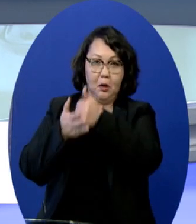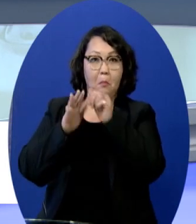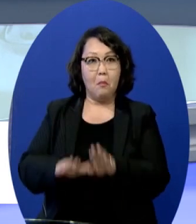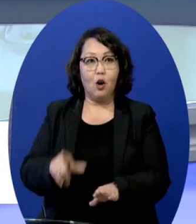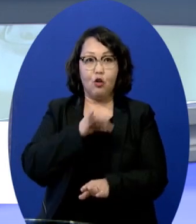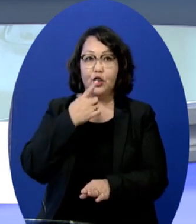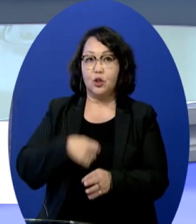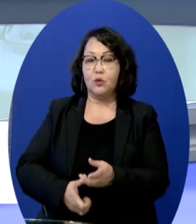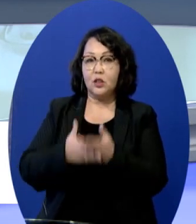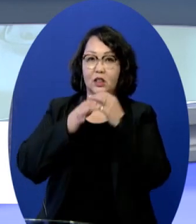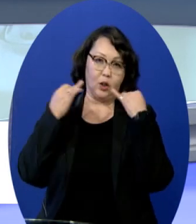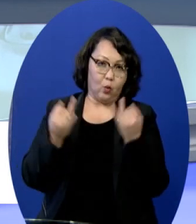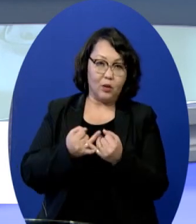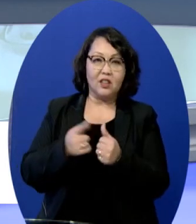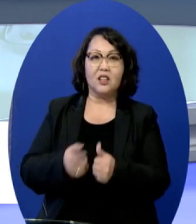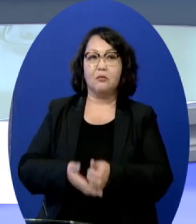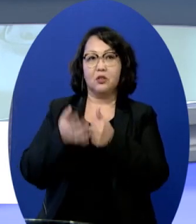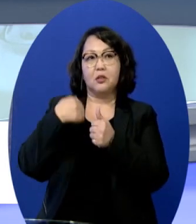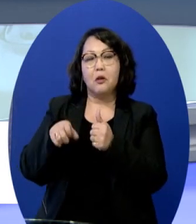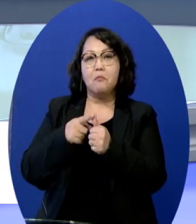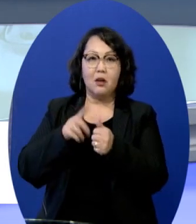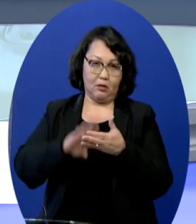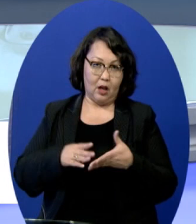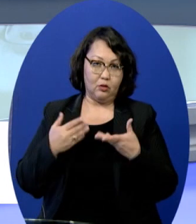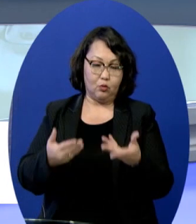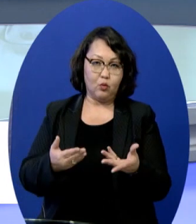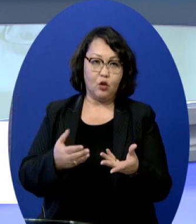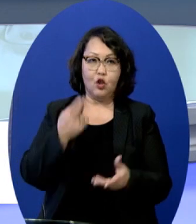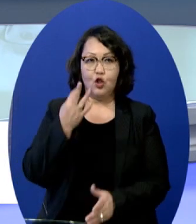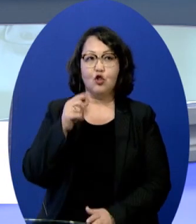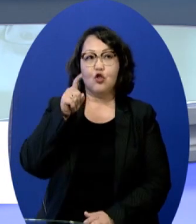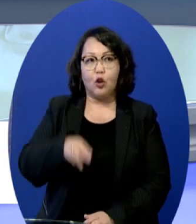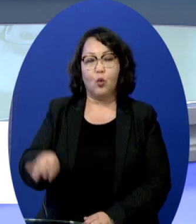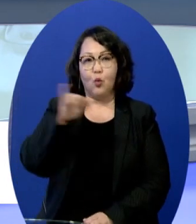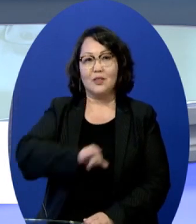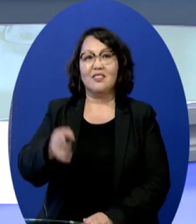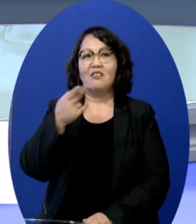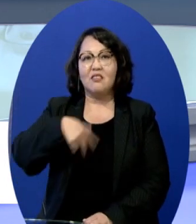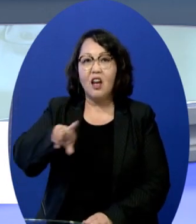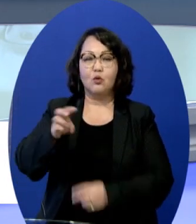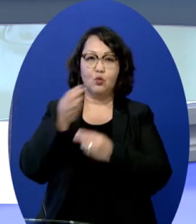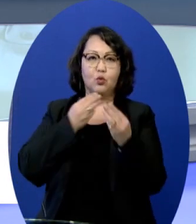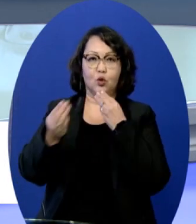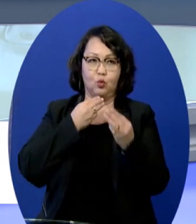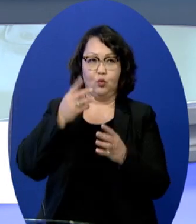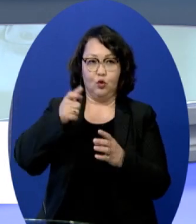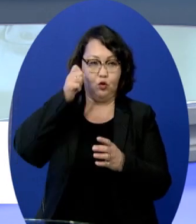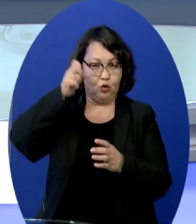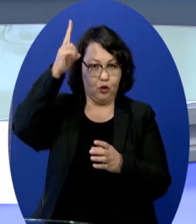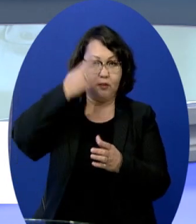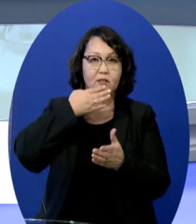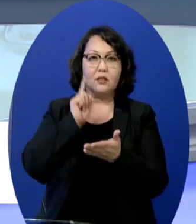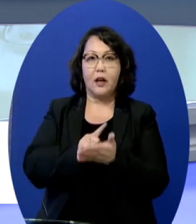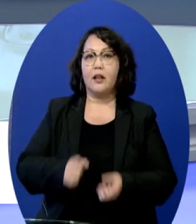дэмжиж улсын хурлын чуулганд нэр дэвшигчийг танилцуулсан байна. Ингэснээр цогтыг улсын дээд шүүхийн шүүгчээр томилох ерөнхийлөгчийн зарлиг гарсан